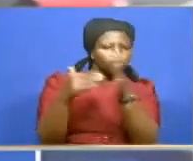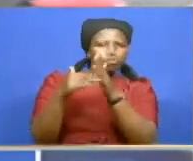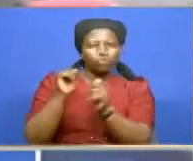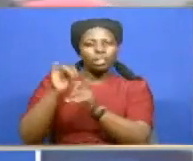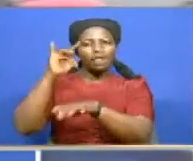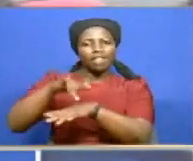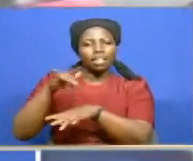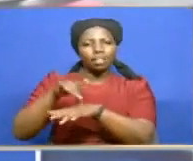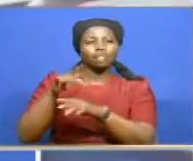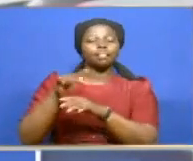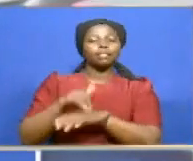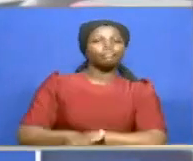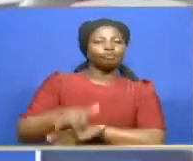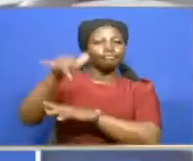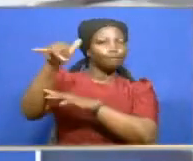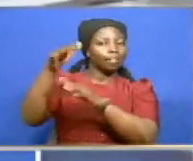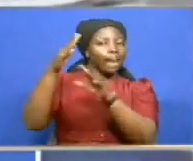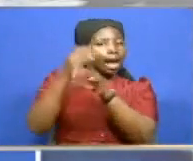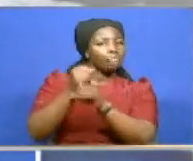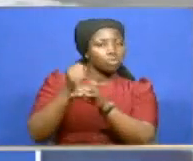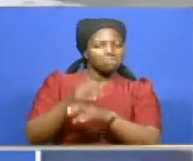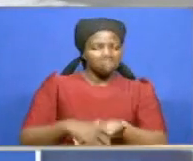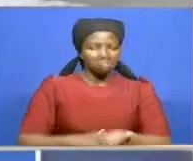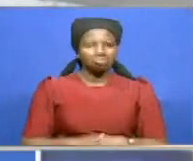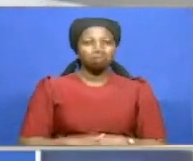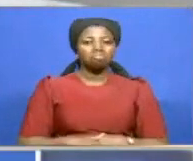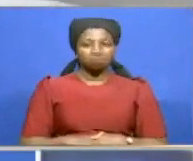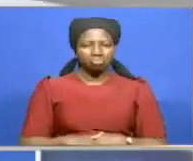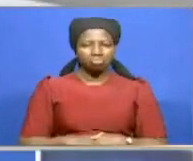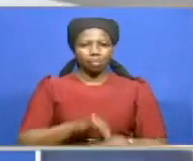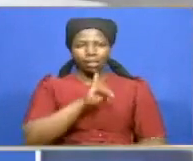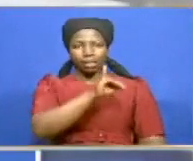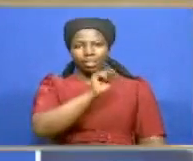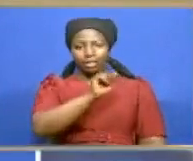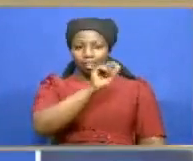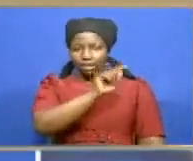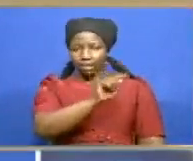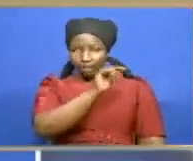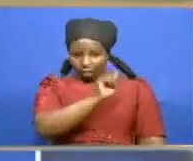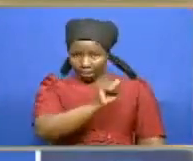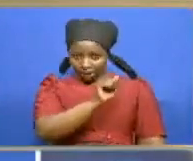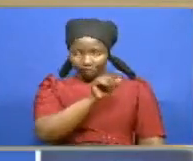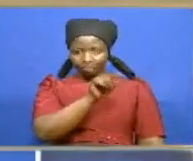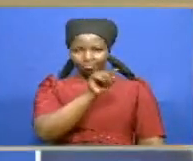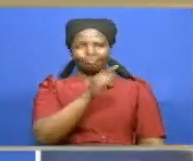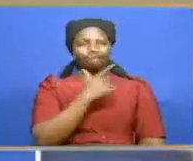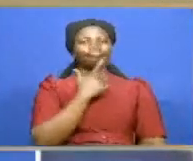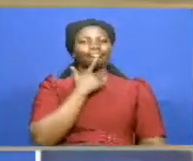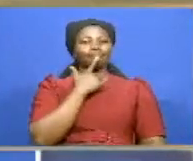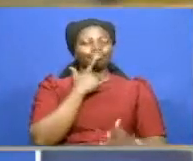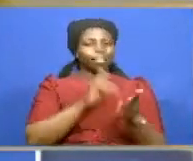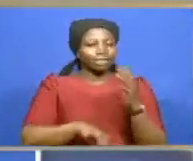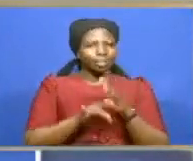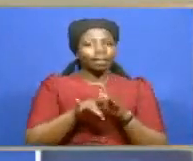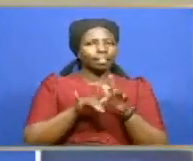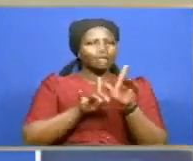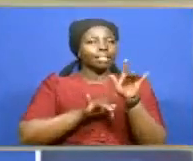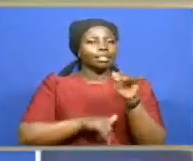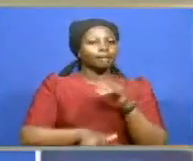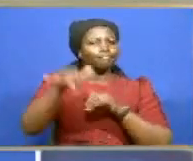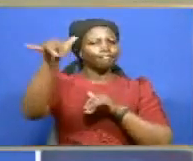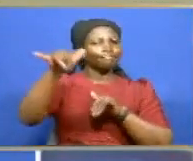ndege. Chama cha kimataifa cha uchukuzi wa angani IATA kinakadiria kuwa safari za ndege huenda zikapungua